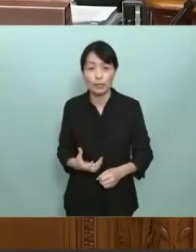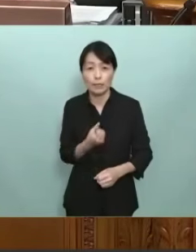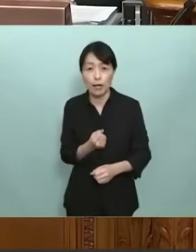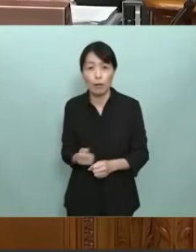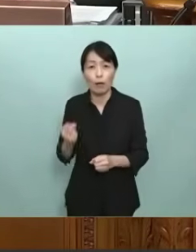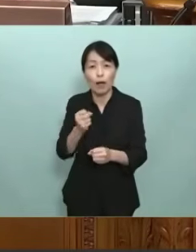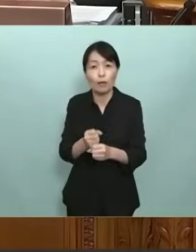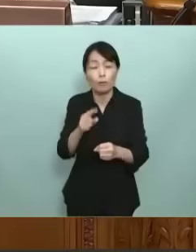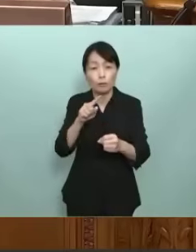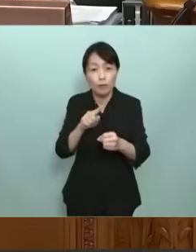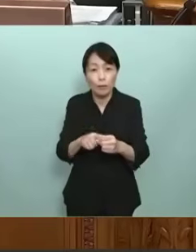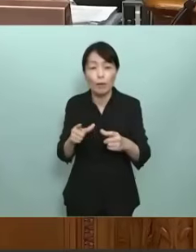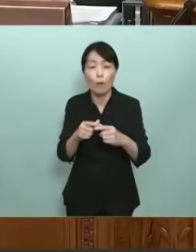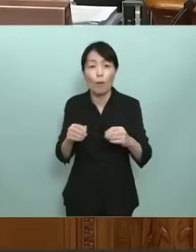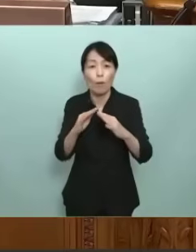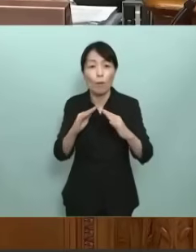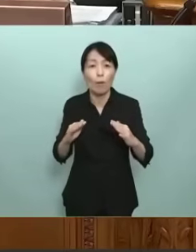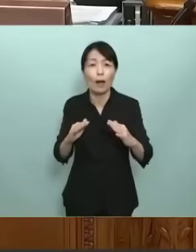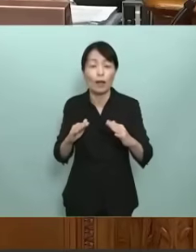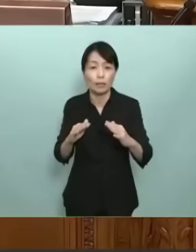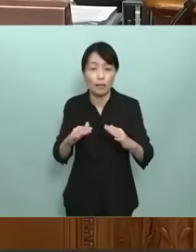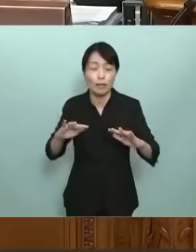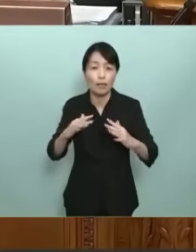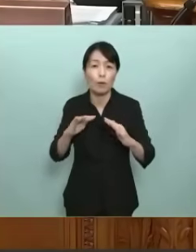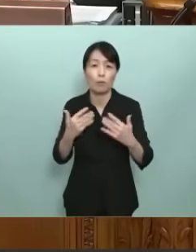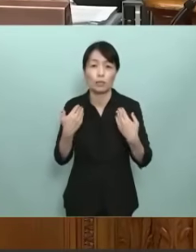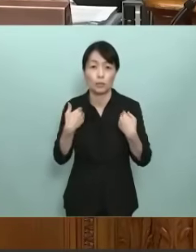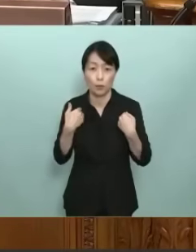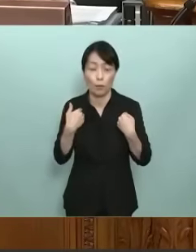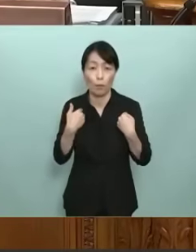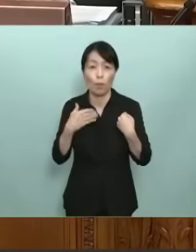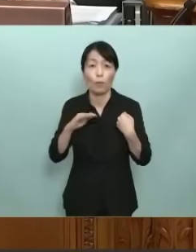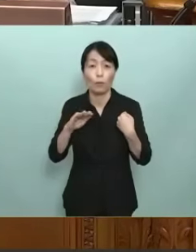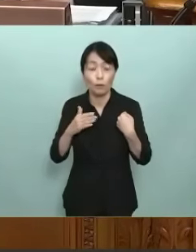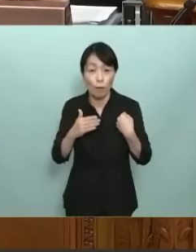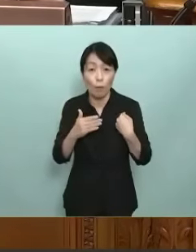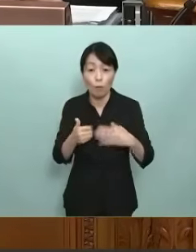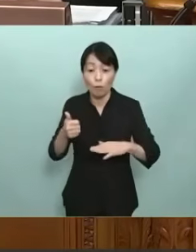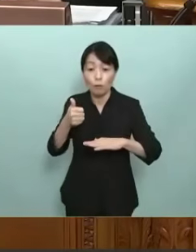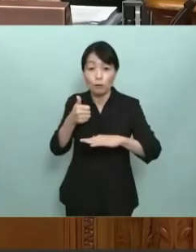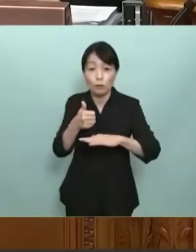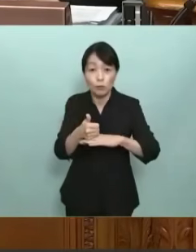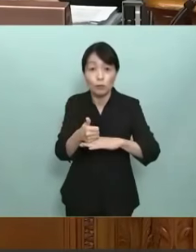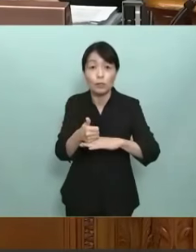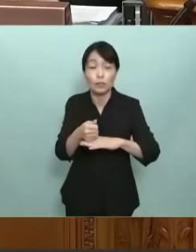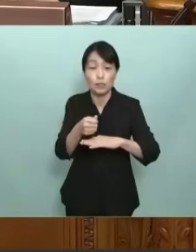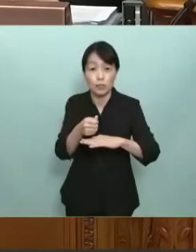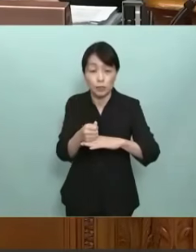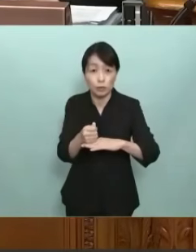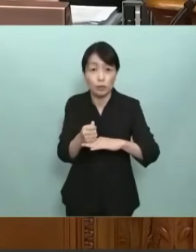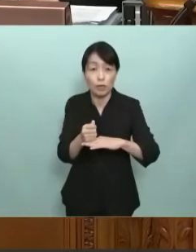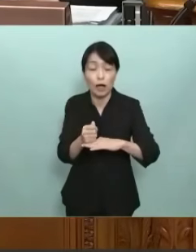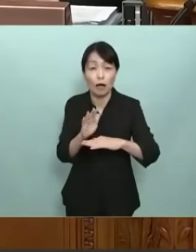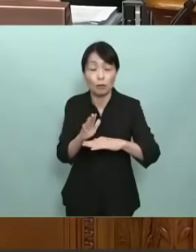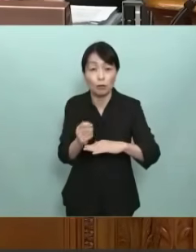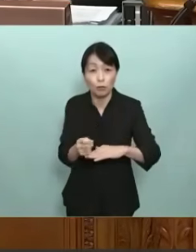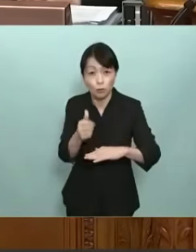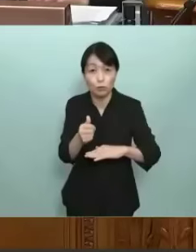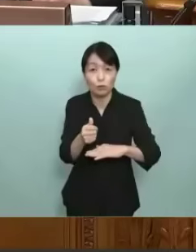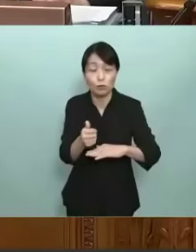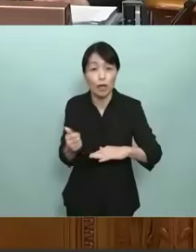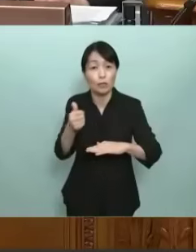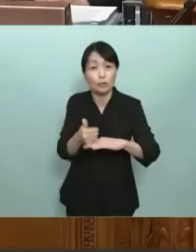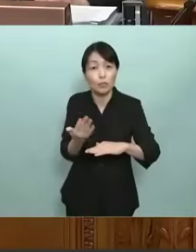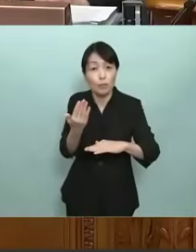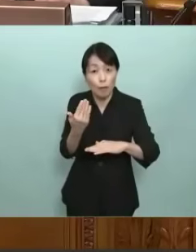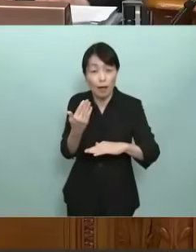ませんにも関わらず総理は就任早々いや就任前から国民との約束を破って